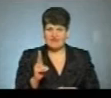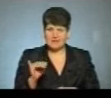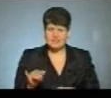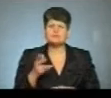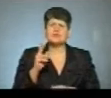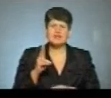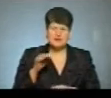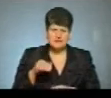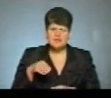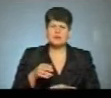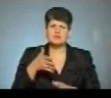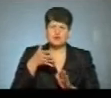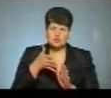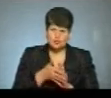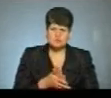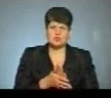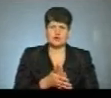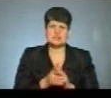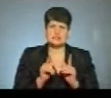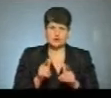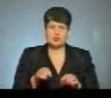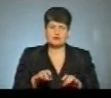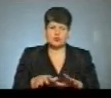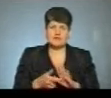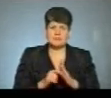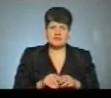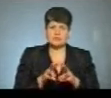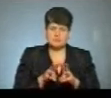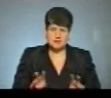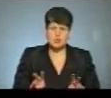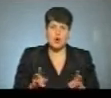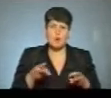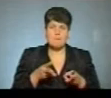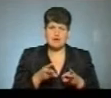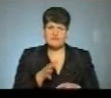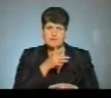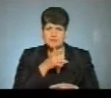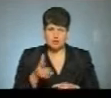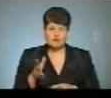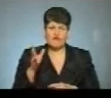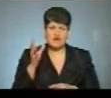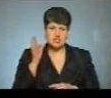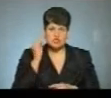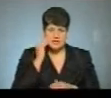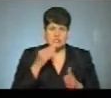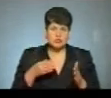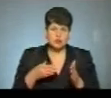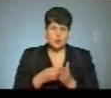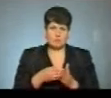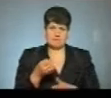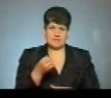квітень ми розуміємо, що це по відповідно до постанови Кабінету міністрів опалювальний період вважається до